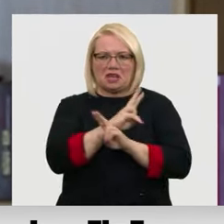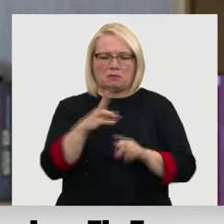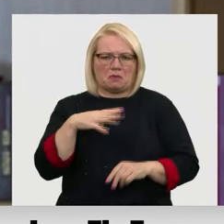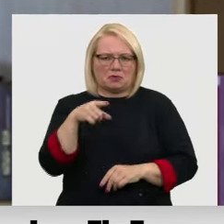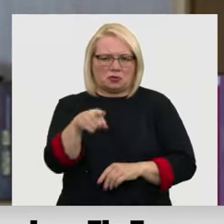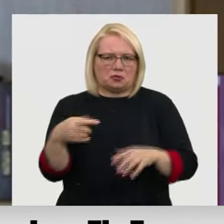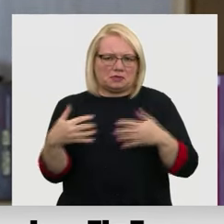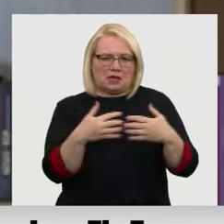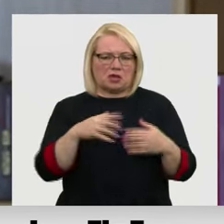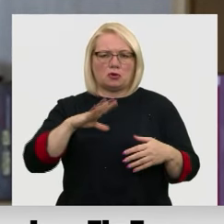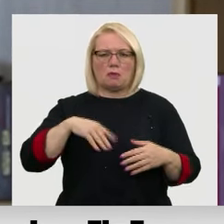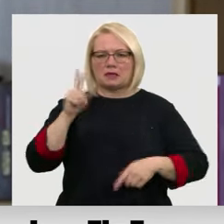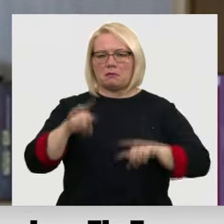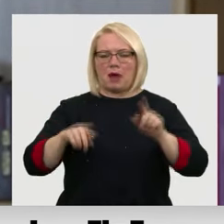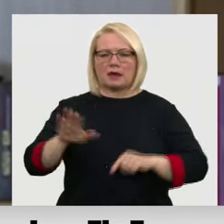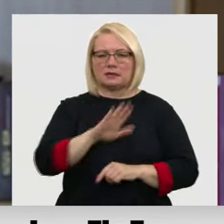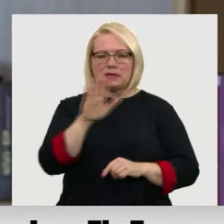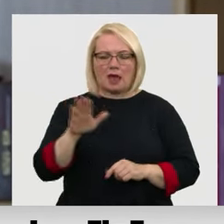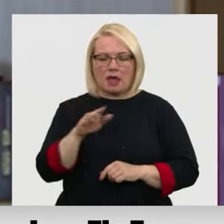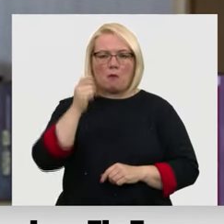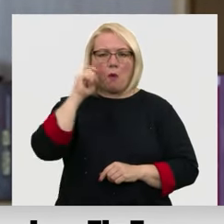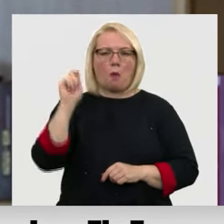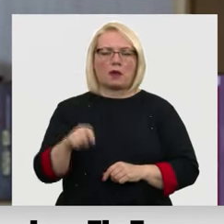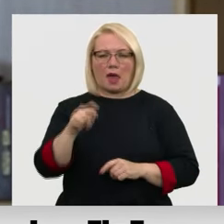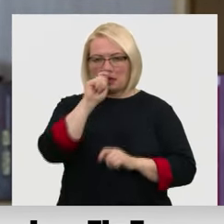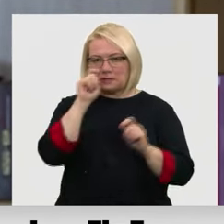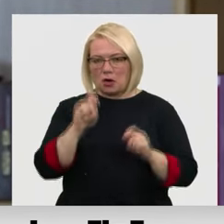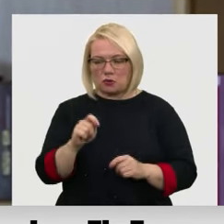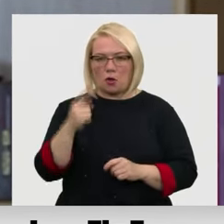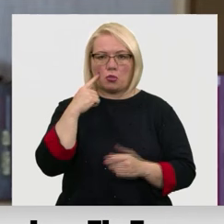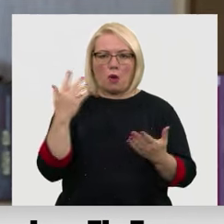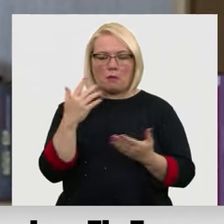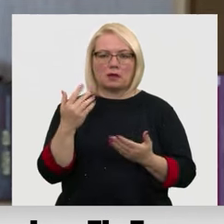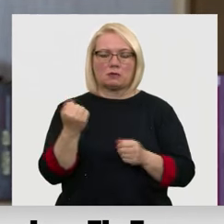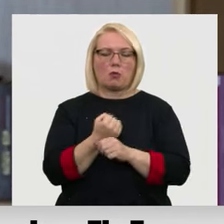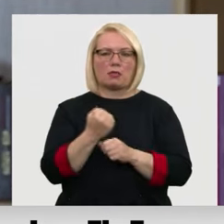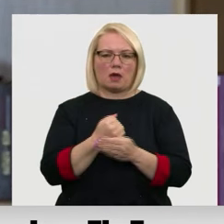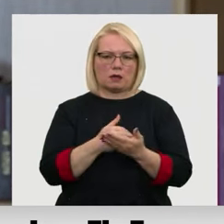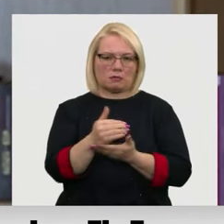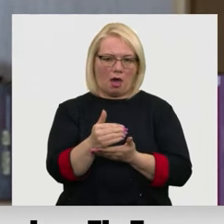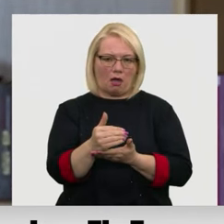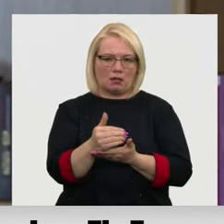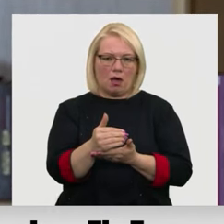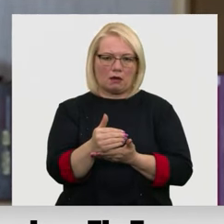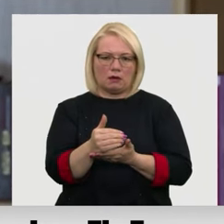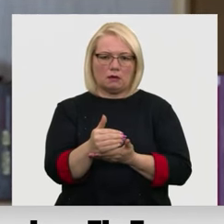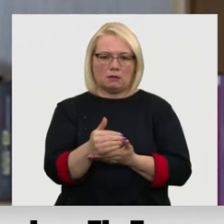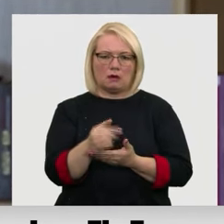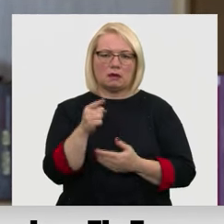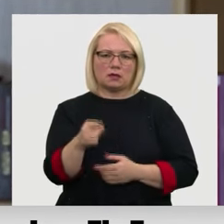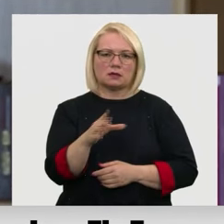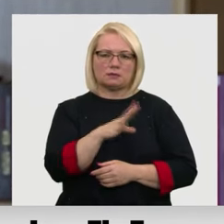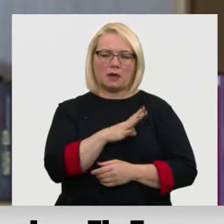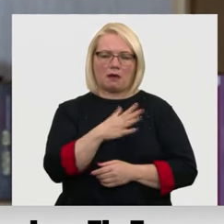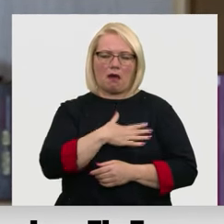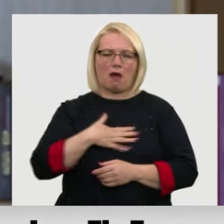cīnies, jo pēc pāris dienām Kijova būs kritusi, un tad mēs domāsim, ko darīt tālāk. Tas bija